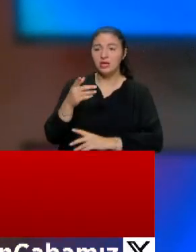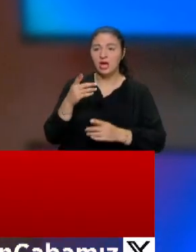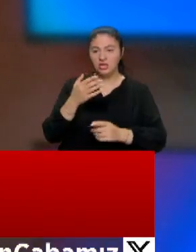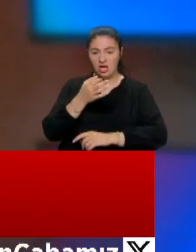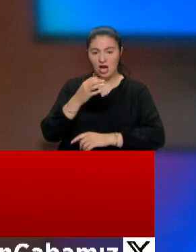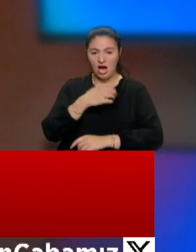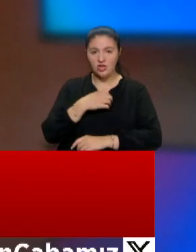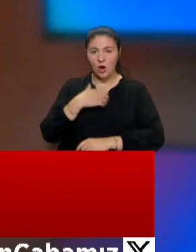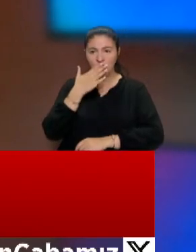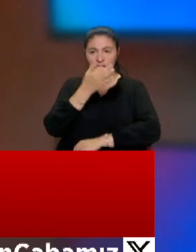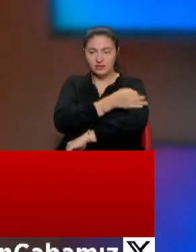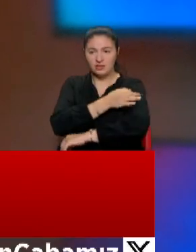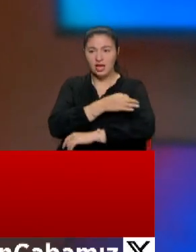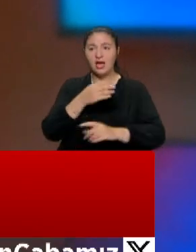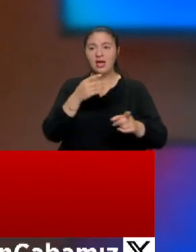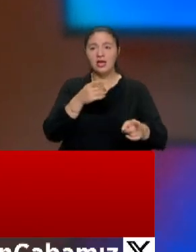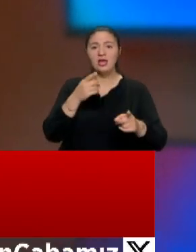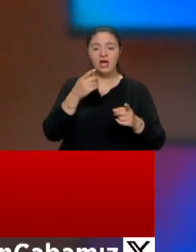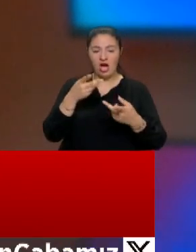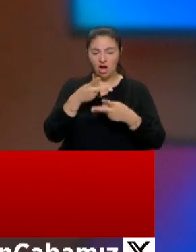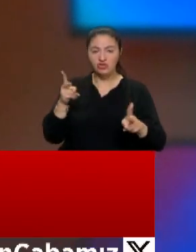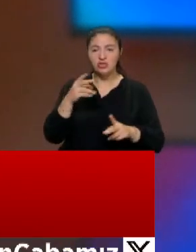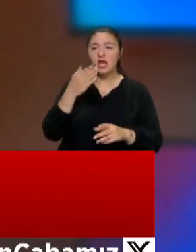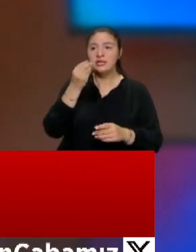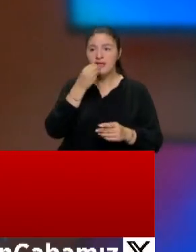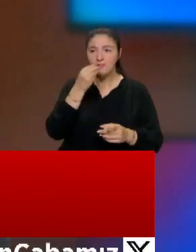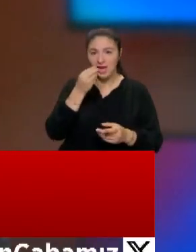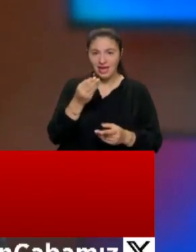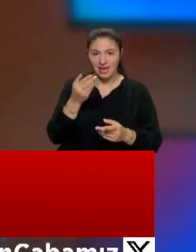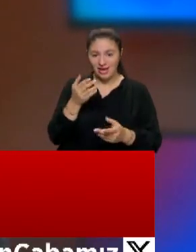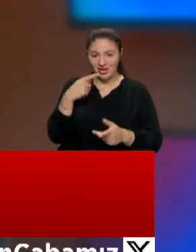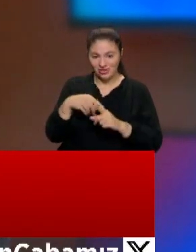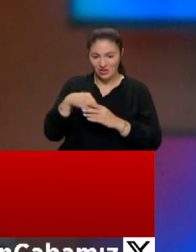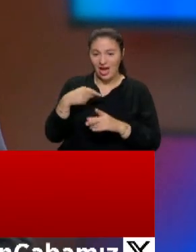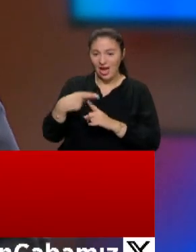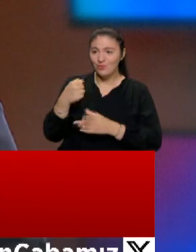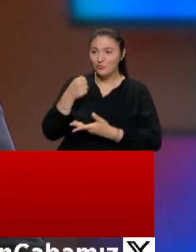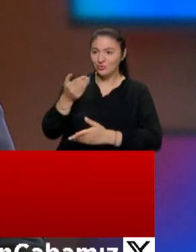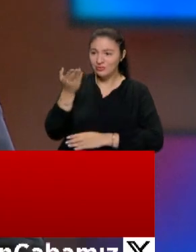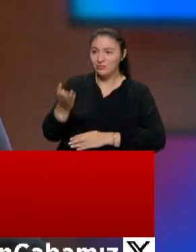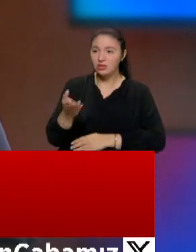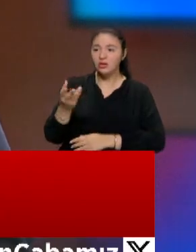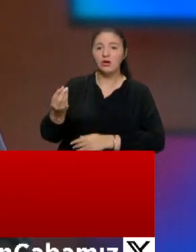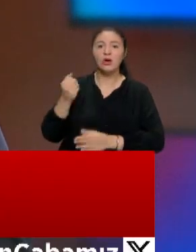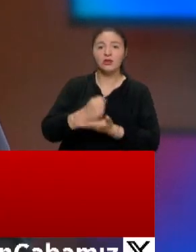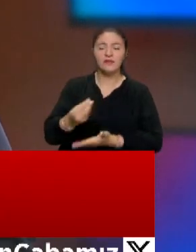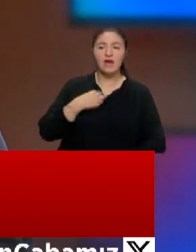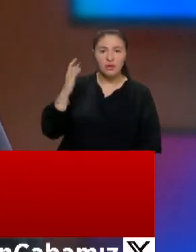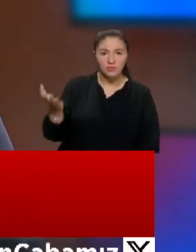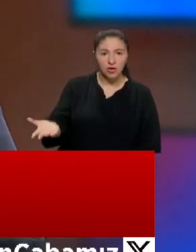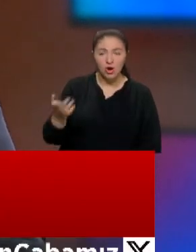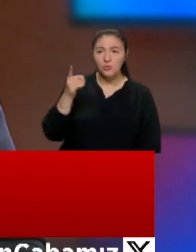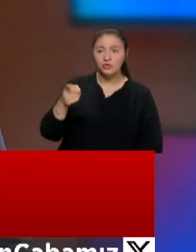kreş açıyoruz kreş yemek yemeyi alacağız yemeği onaylamıyor mu yani bu kadar saçmalıklarla yönetilen bir süreç Dolayısıyla